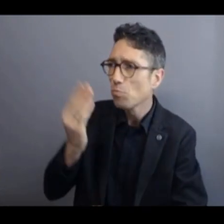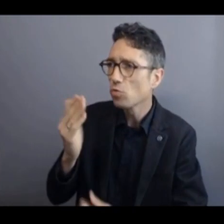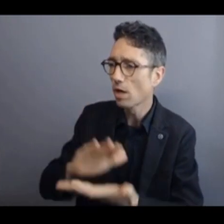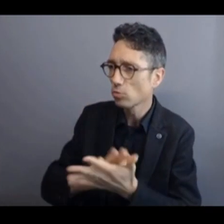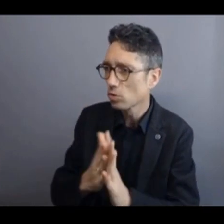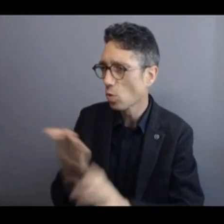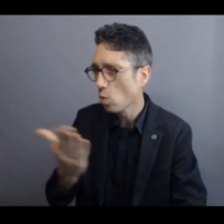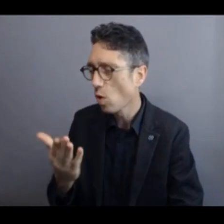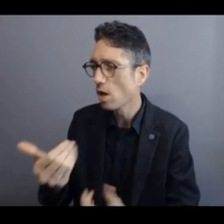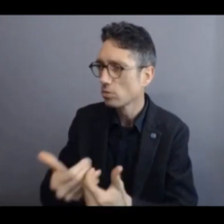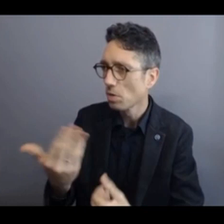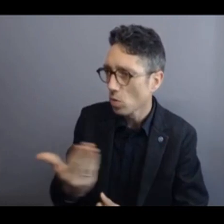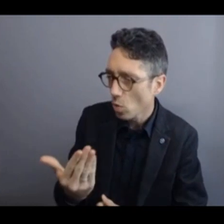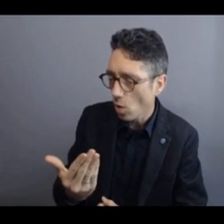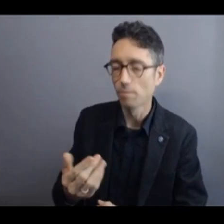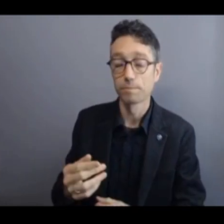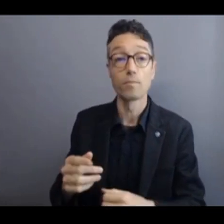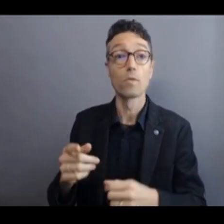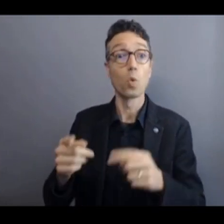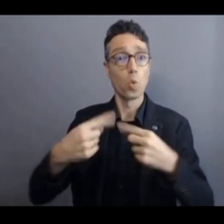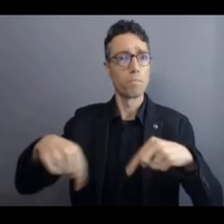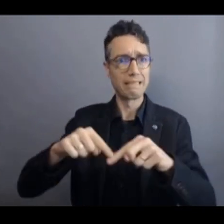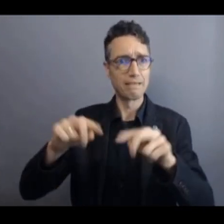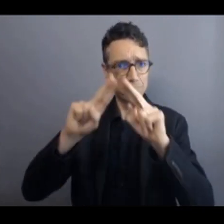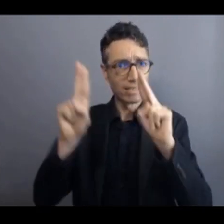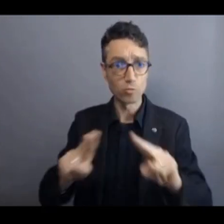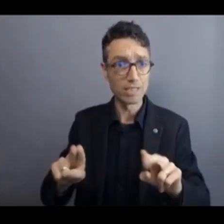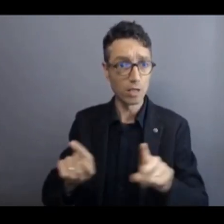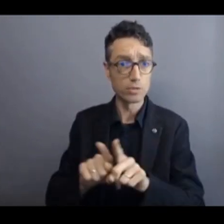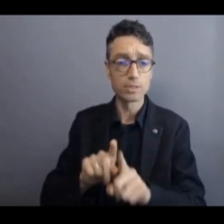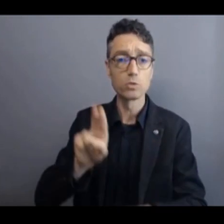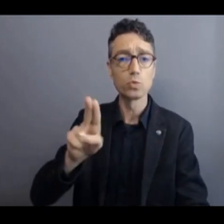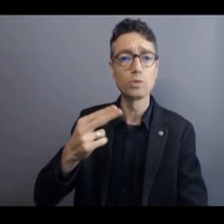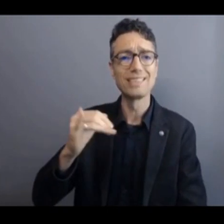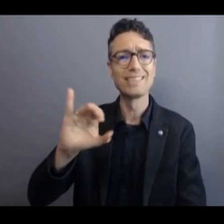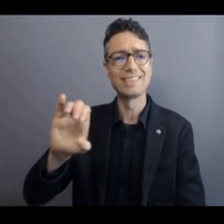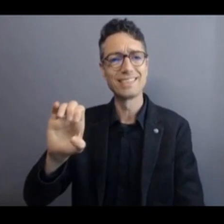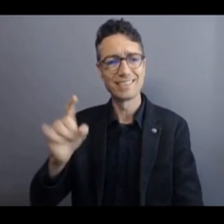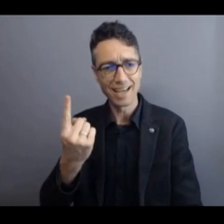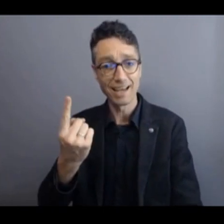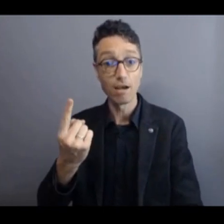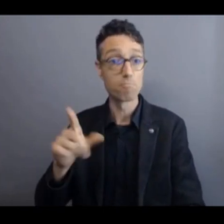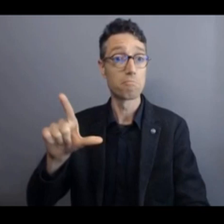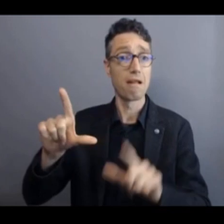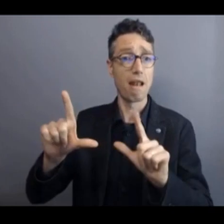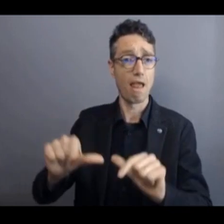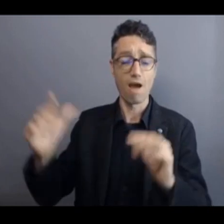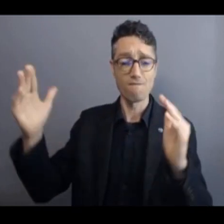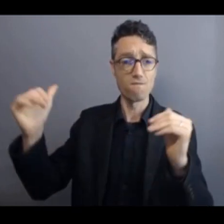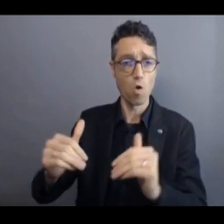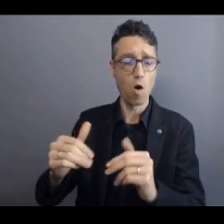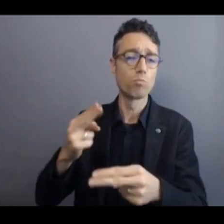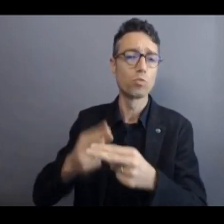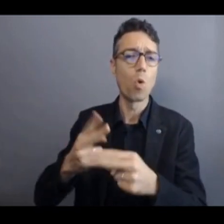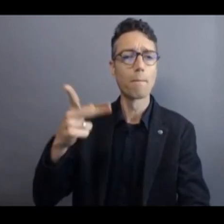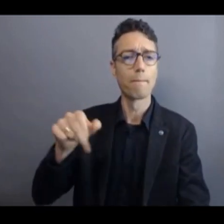dans des comités au niveau international. Par exemple, l'UIC propose un forum qui s'appelle Passage pour parler de l'accessibilité.